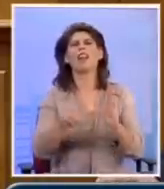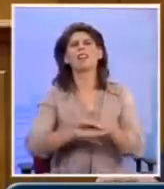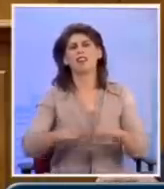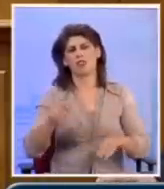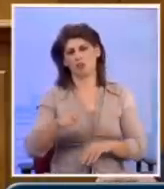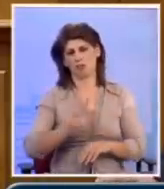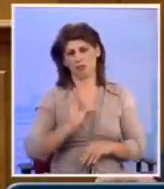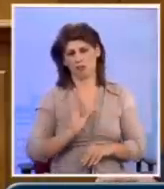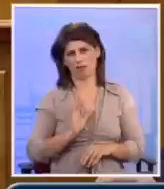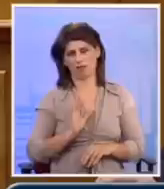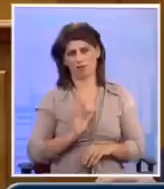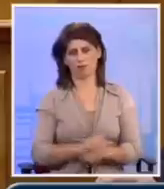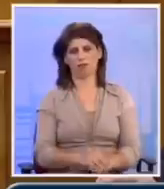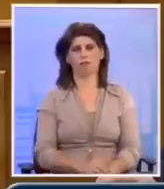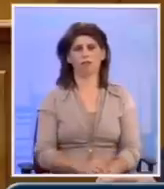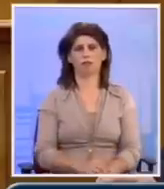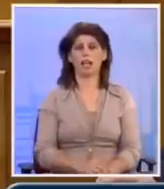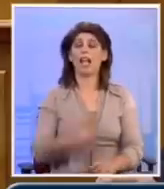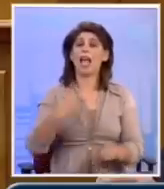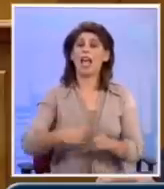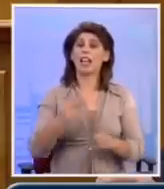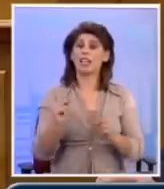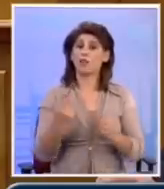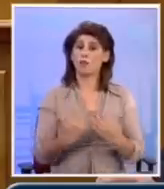εκεί. Η Ελληνική Βουλή